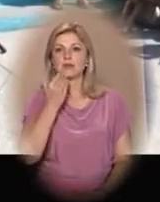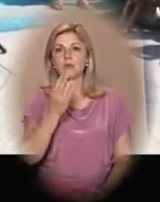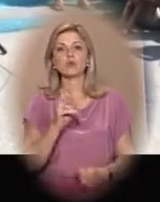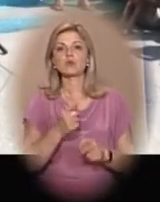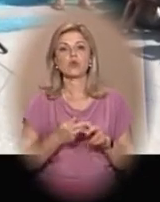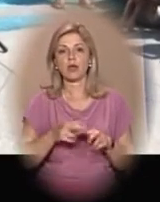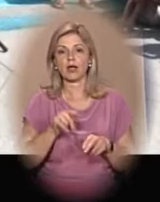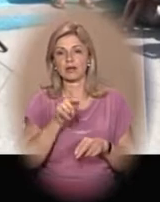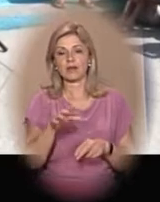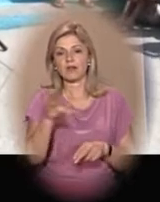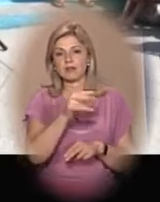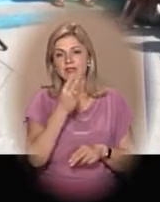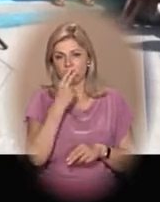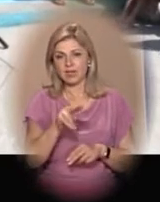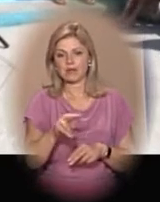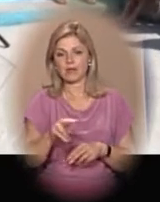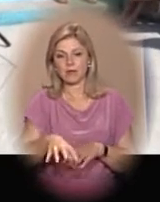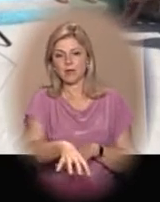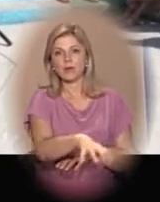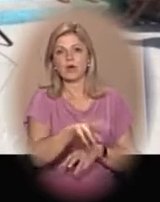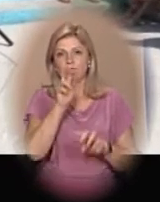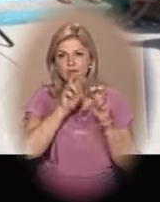Металоискатель, совершенно верно. Все ви бачили.